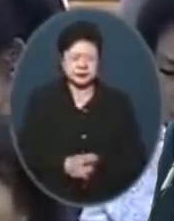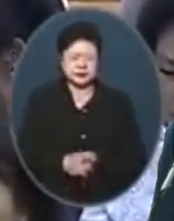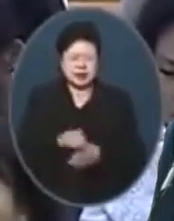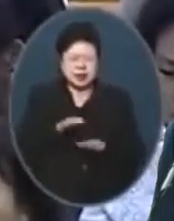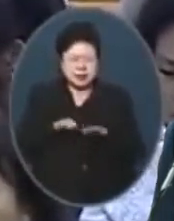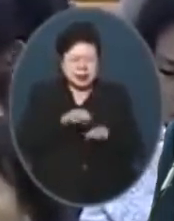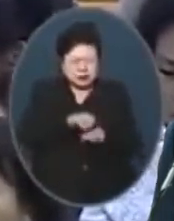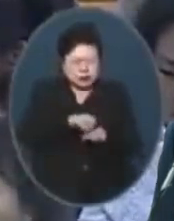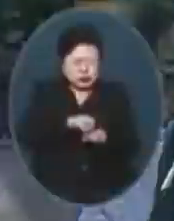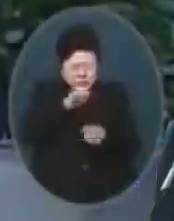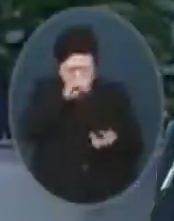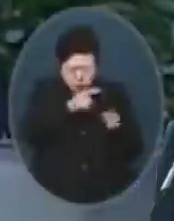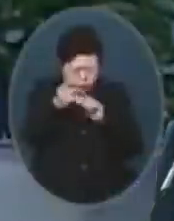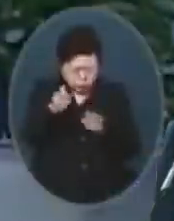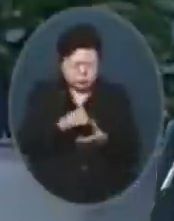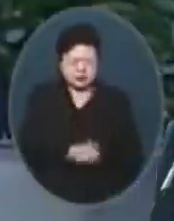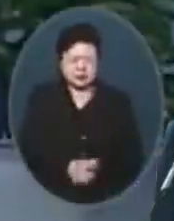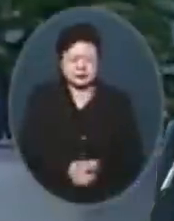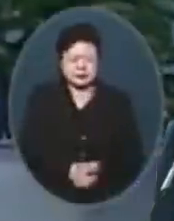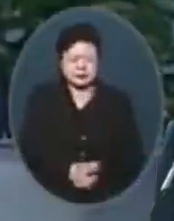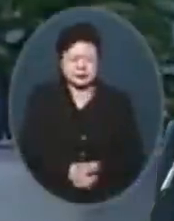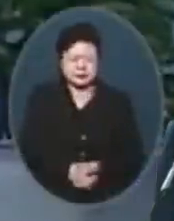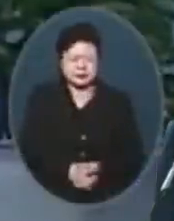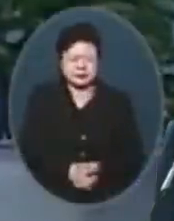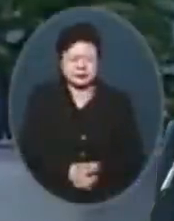무좀으로 고생하는 사람 낫게 해주십니다.